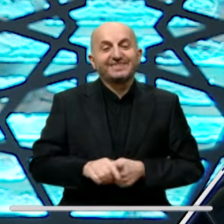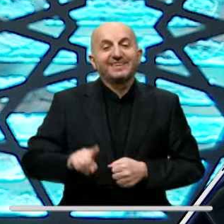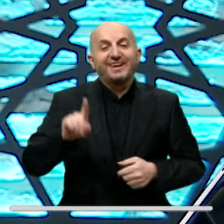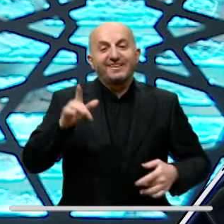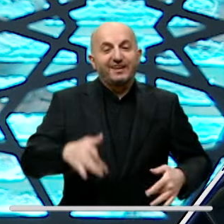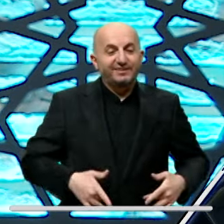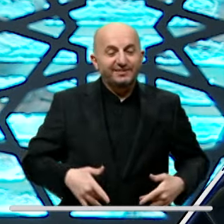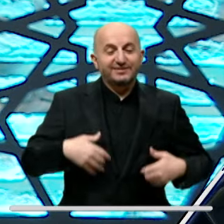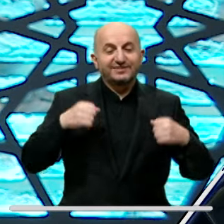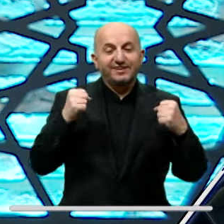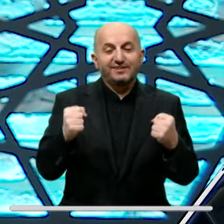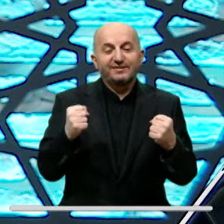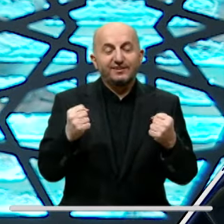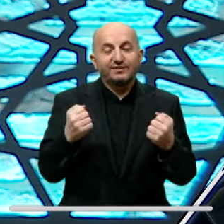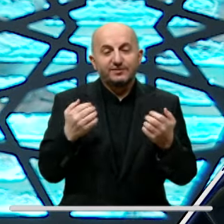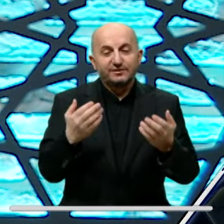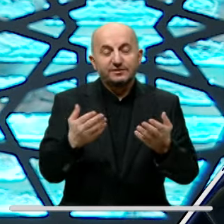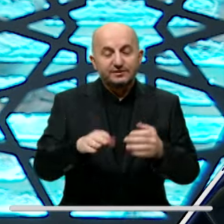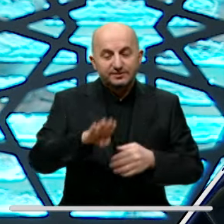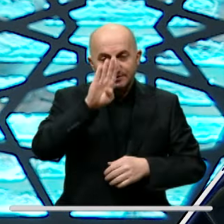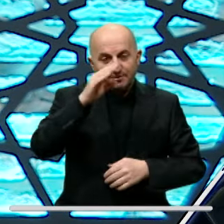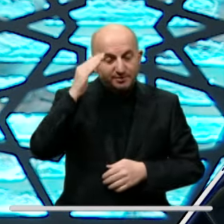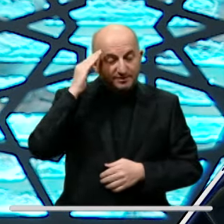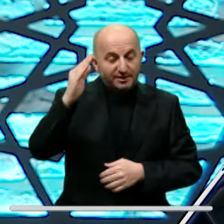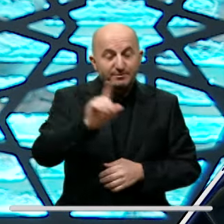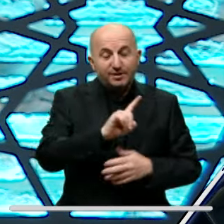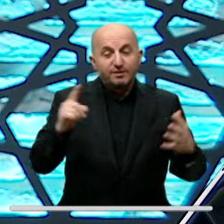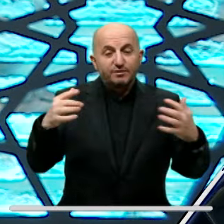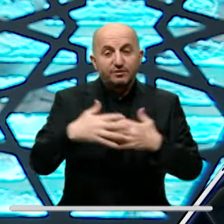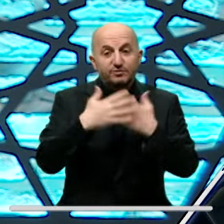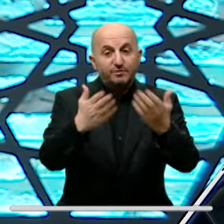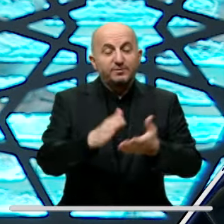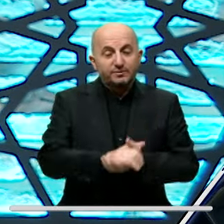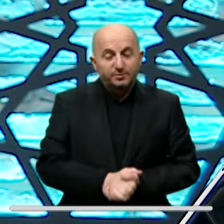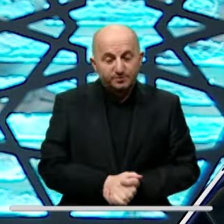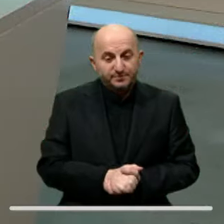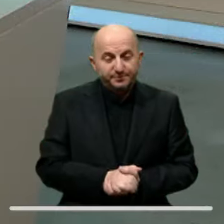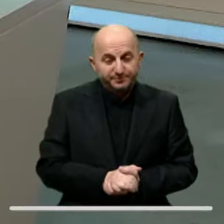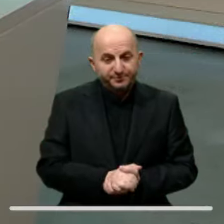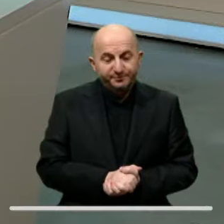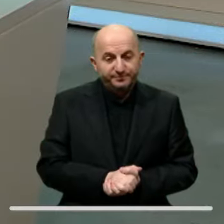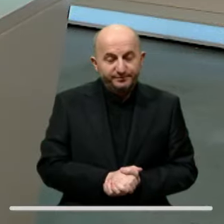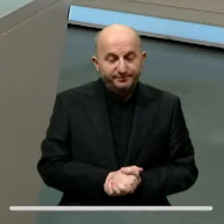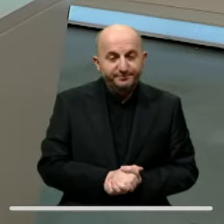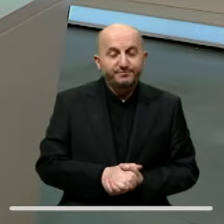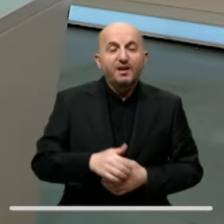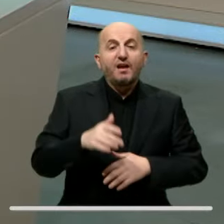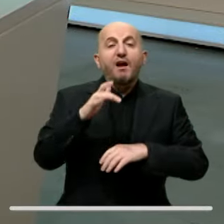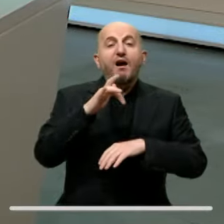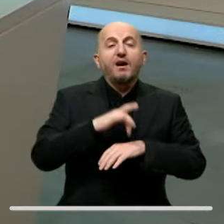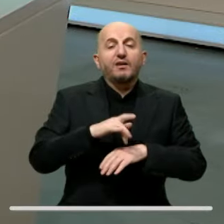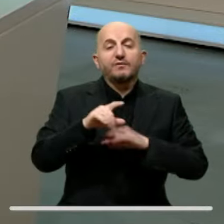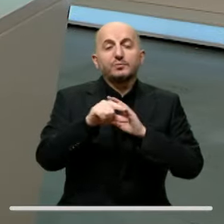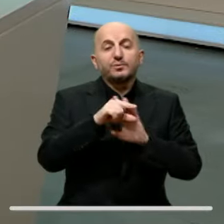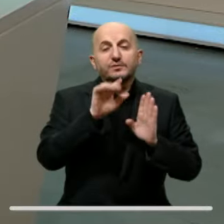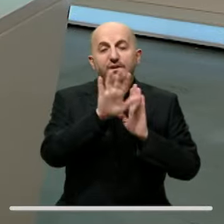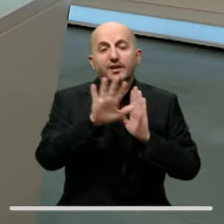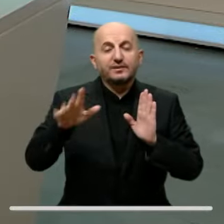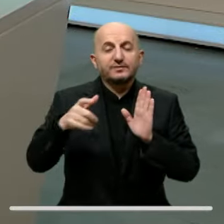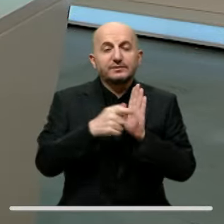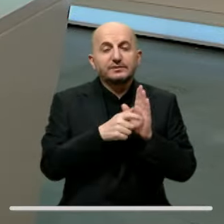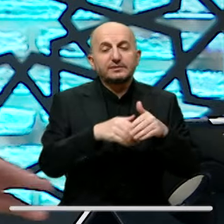olsun. Rabbim sağlık afiyet versin. İstanbul'a selam ediyoruz. Hayırlı akşamlarınız olsun. Evet, Araf suresi 55. ayet-i kerimede